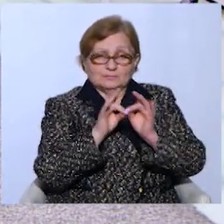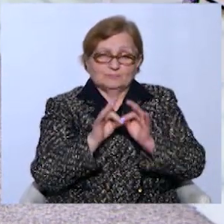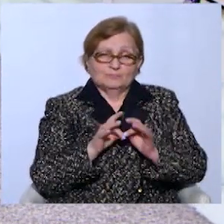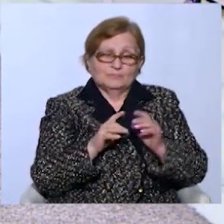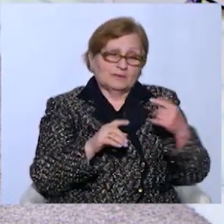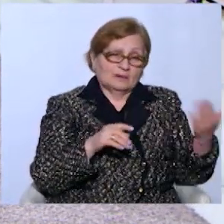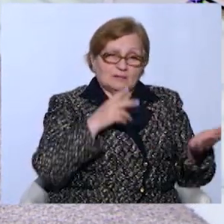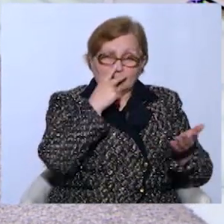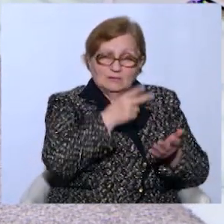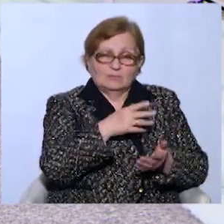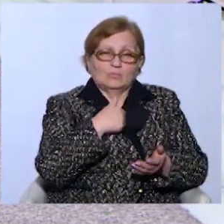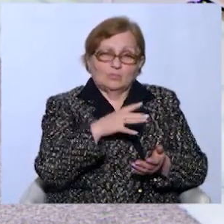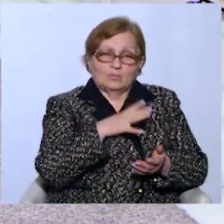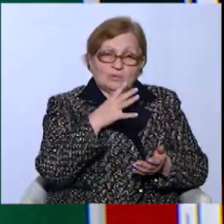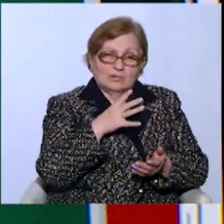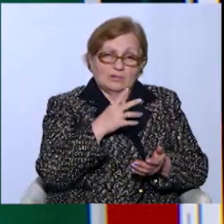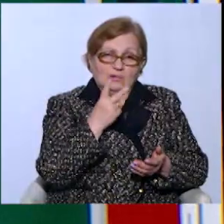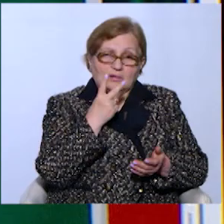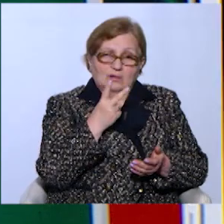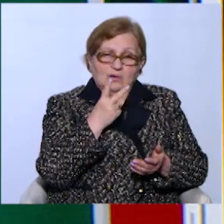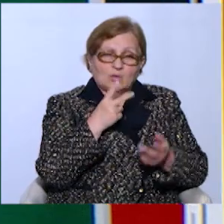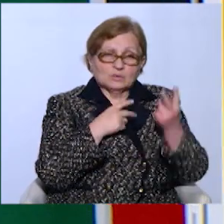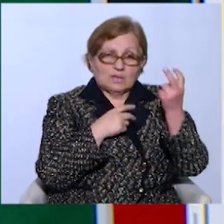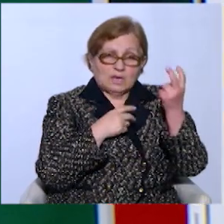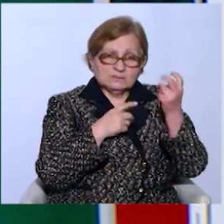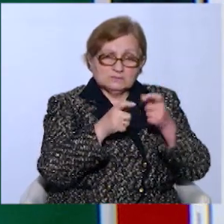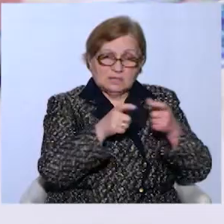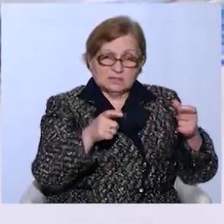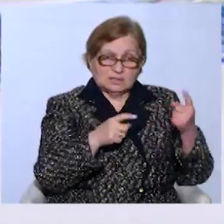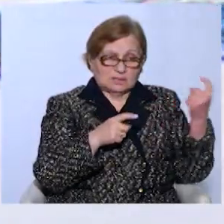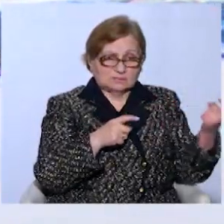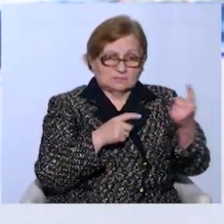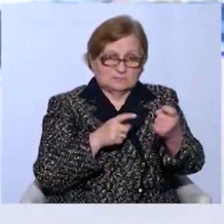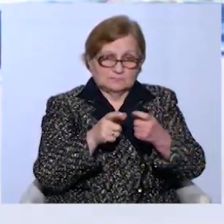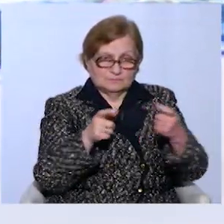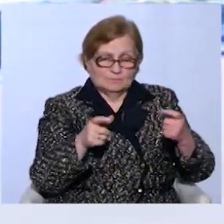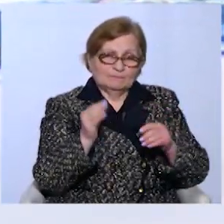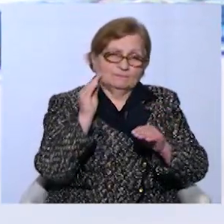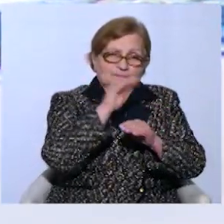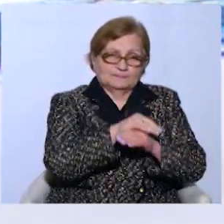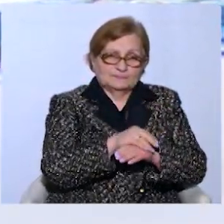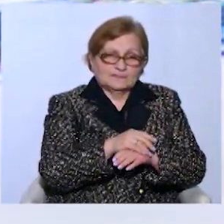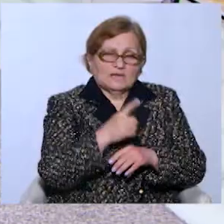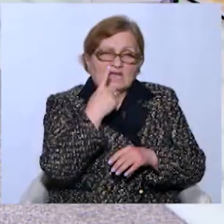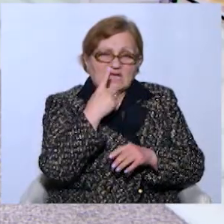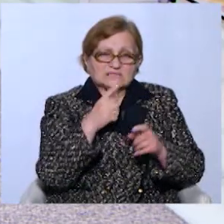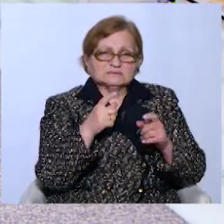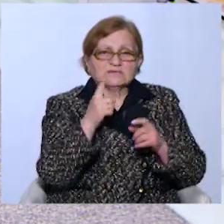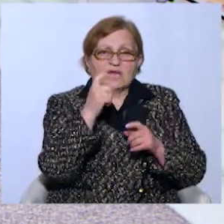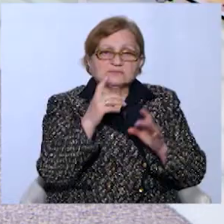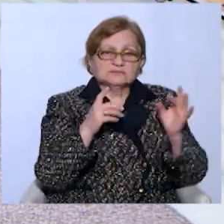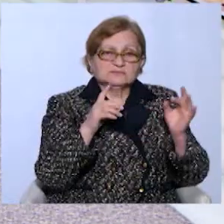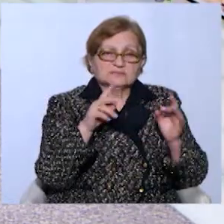აქეთ ვნახოთ, მქონდა 2 100 ლარიანი და დაემატა მას კიდევ 1 100